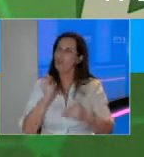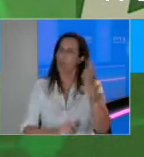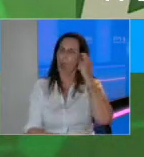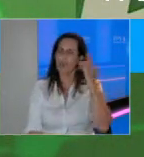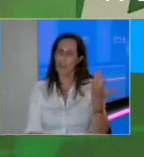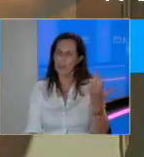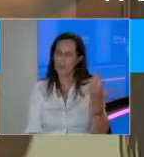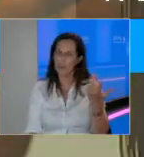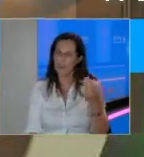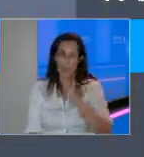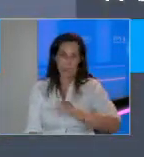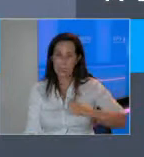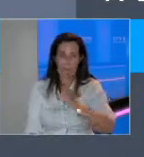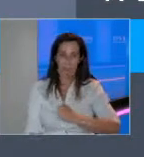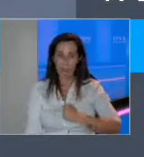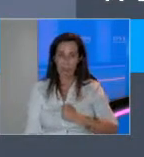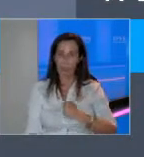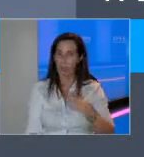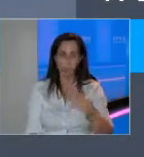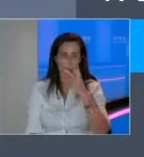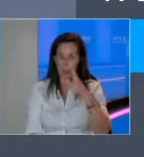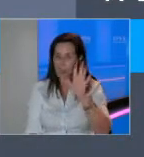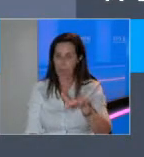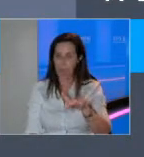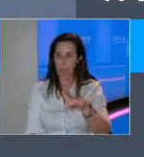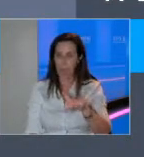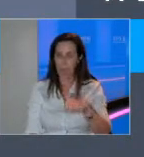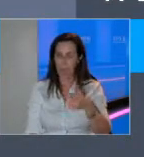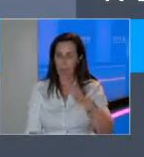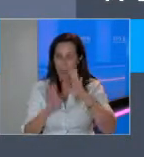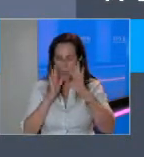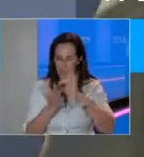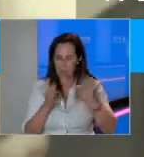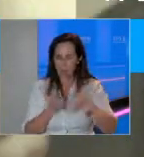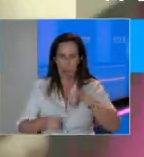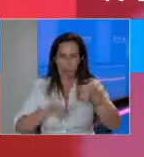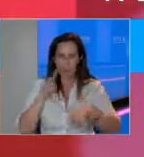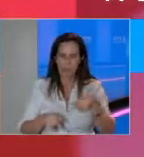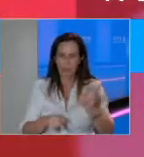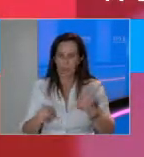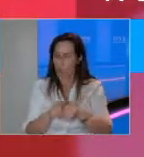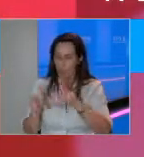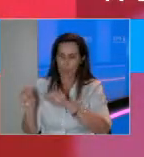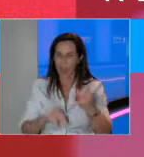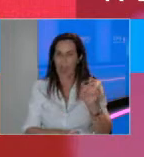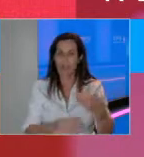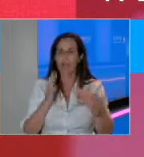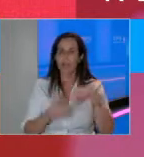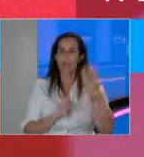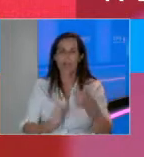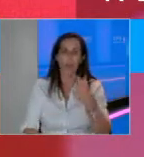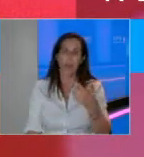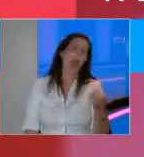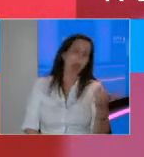לחשוב? הרי, לצערי, אנחנו רואים את זה גם בהתבהמות ברשתות החברתיות, נכון שללא אותם נכון. מעשים, אבל למשל אנשים